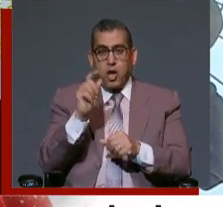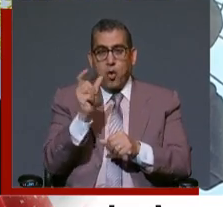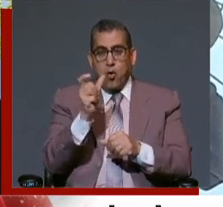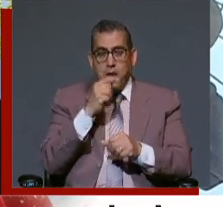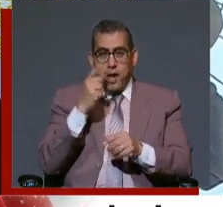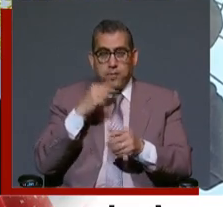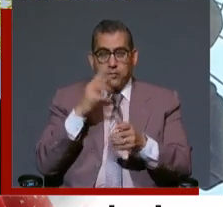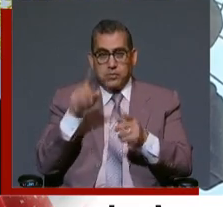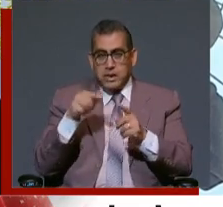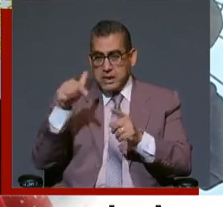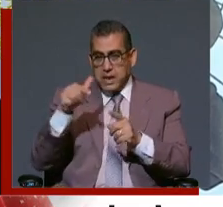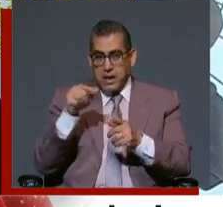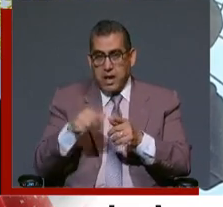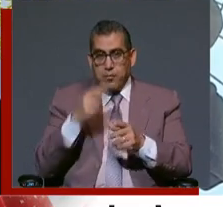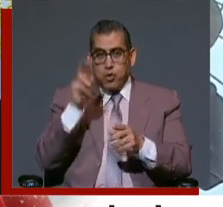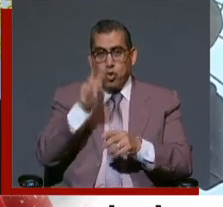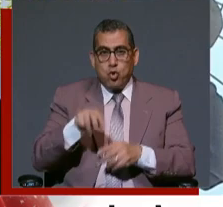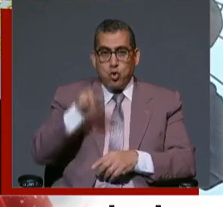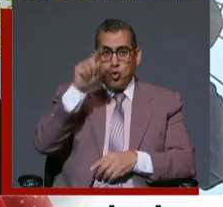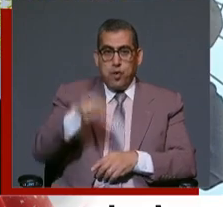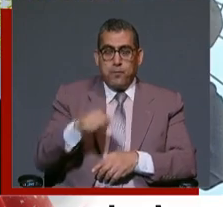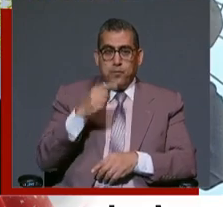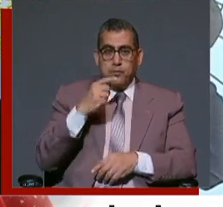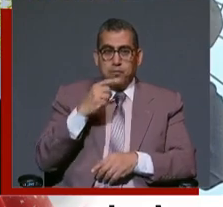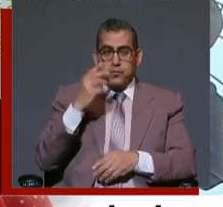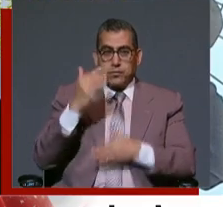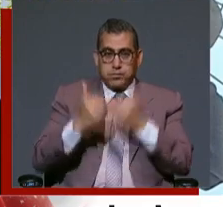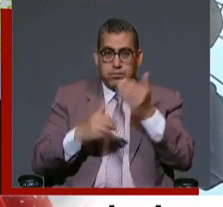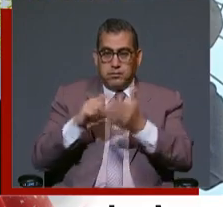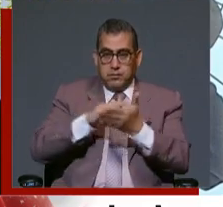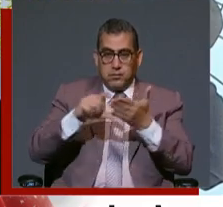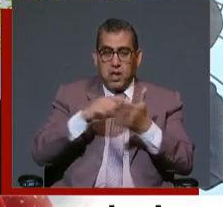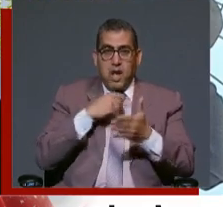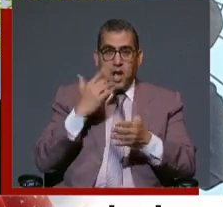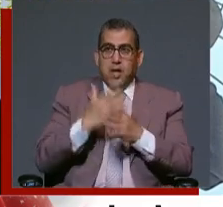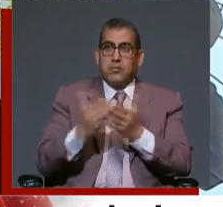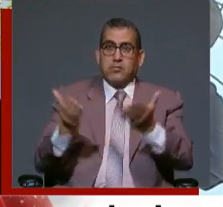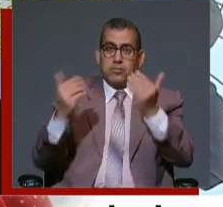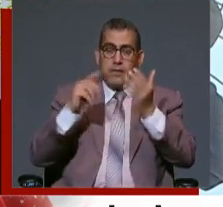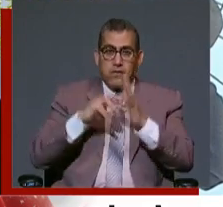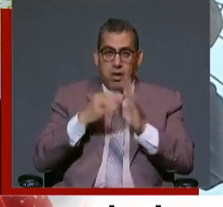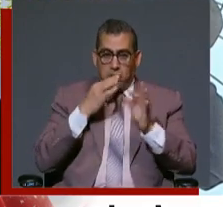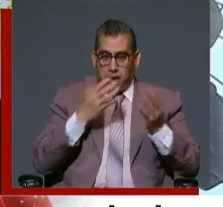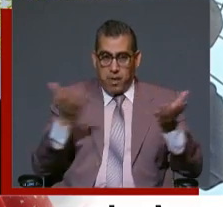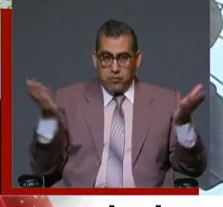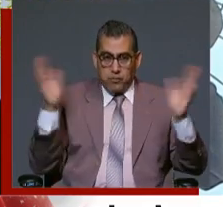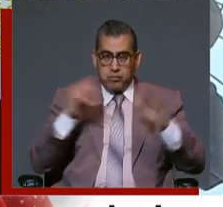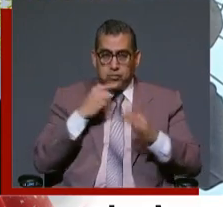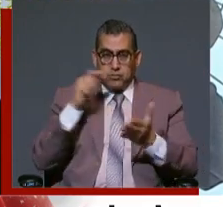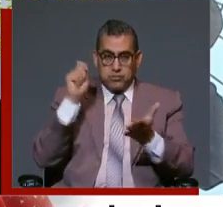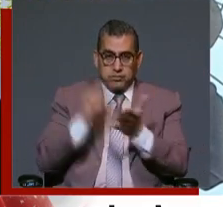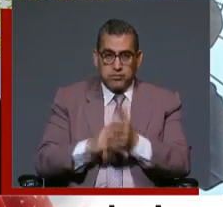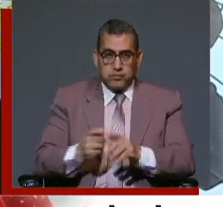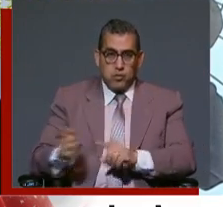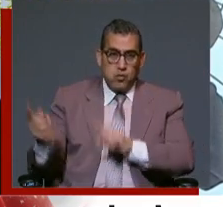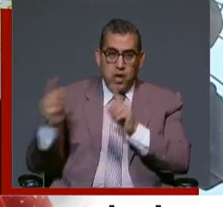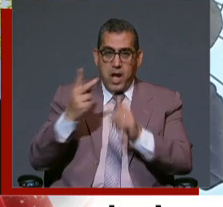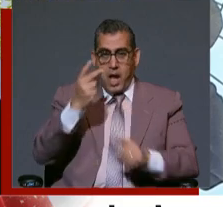2.6 تريليون من دولارا من السندات الخضراء العالمية الصادرة حتى عام